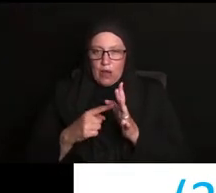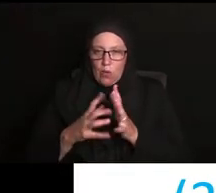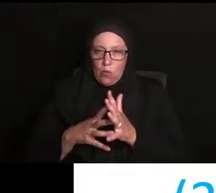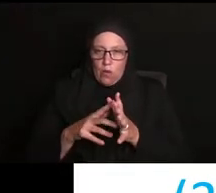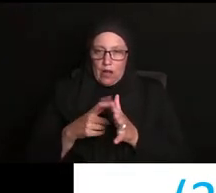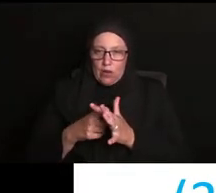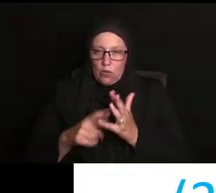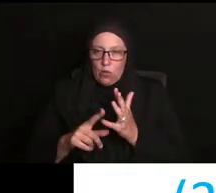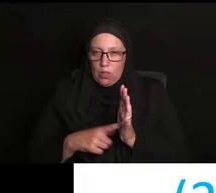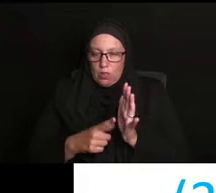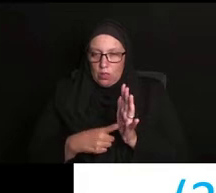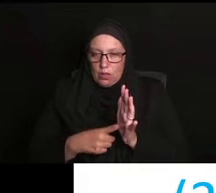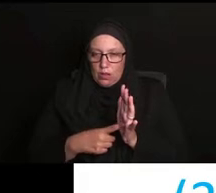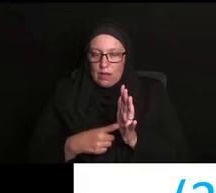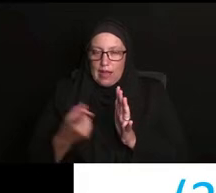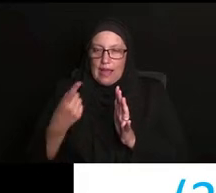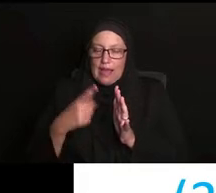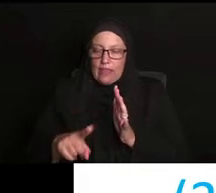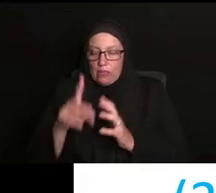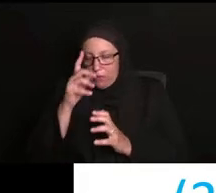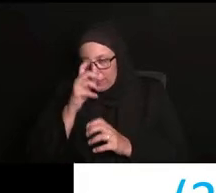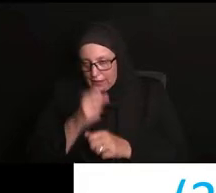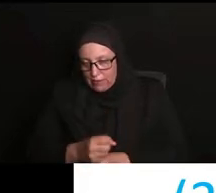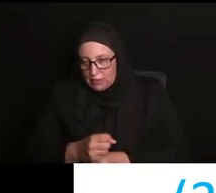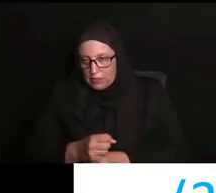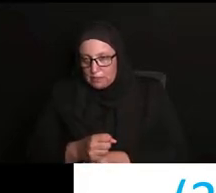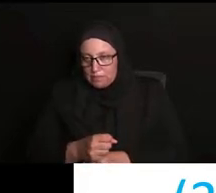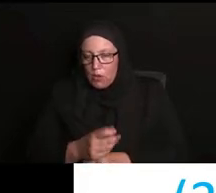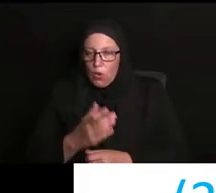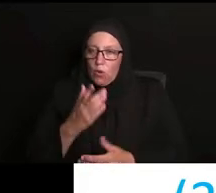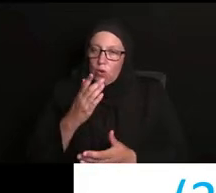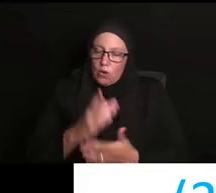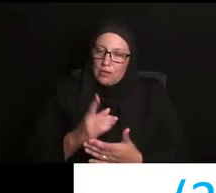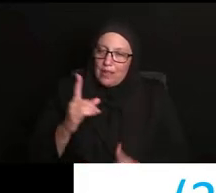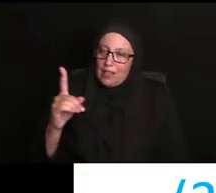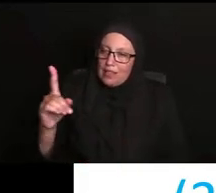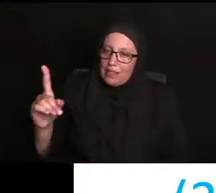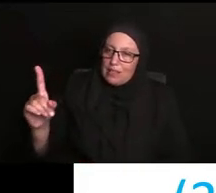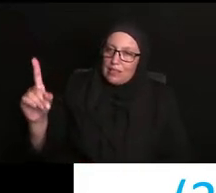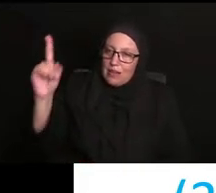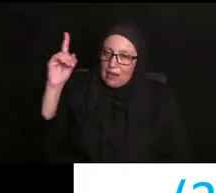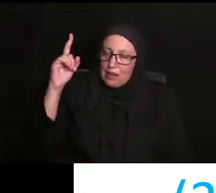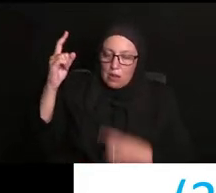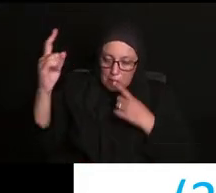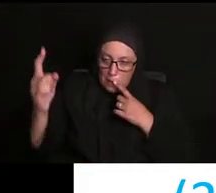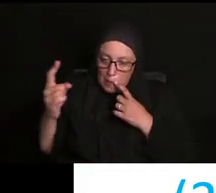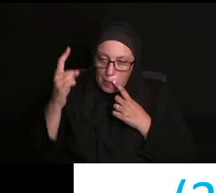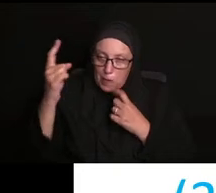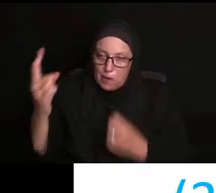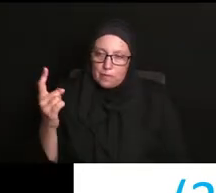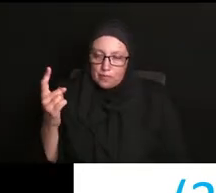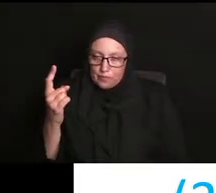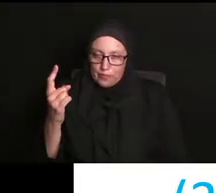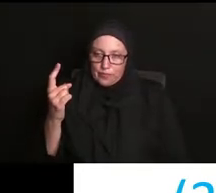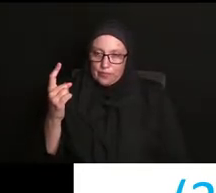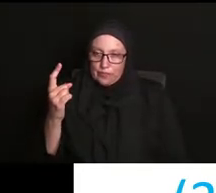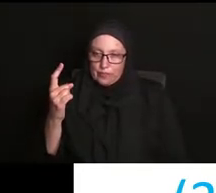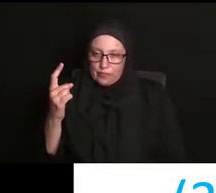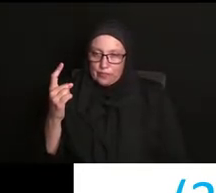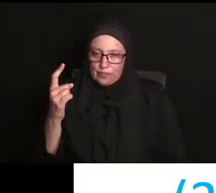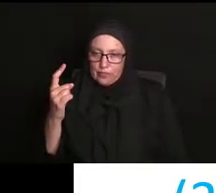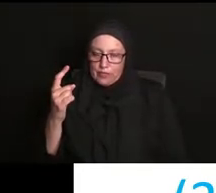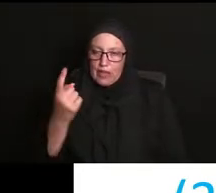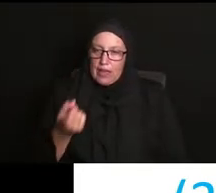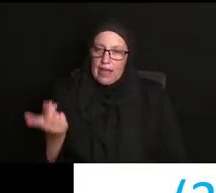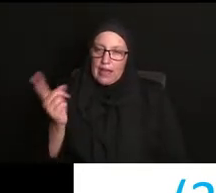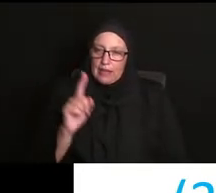الْمُؤْمِنُونَ. Upon Allah alone, the way it is grammatically structured, with Allah coming, وَعَلَى